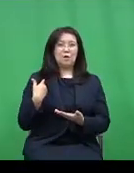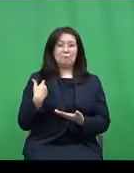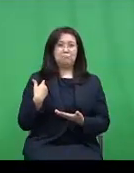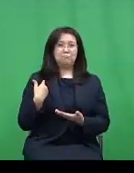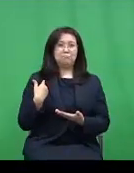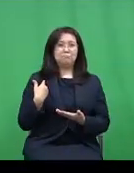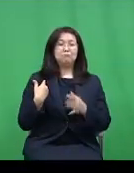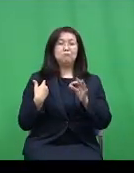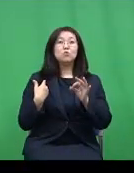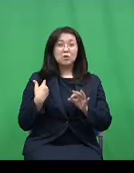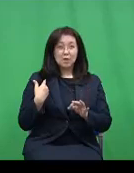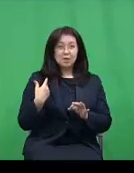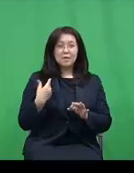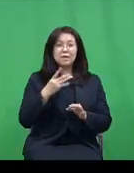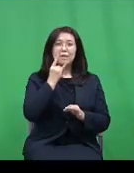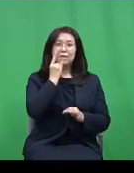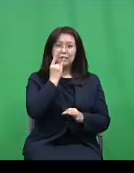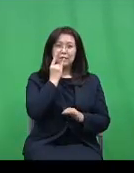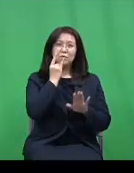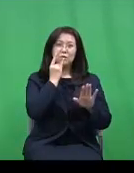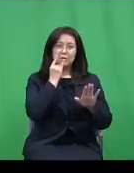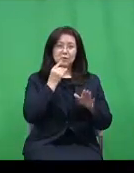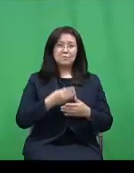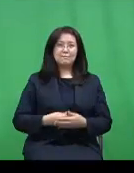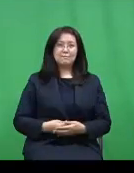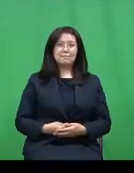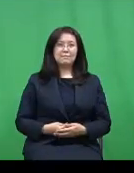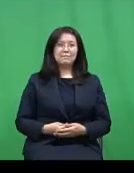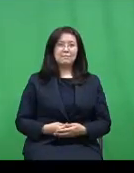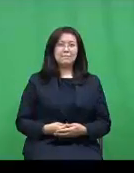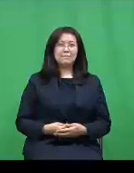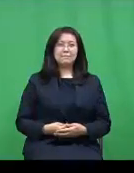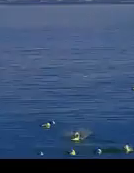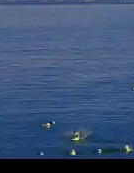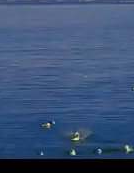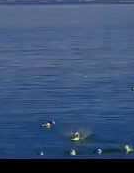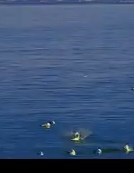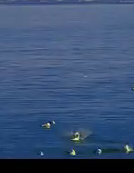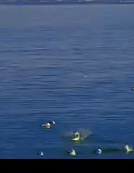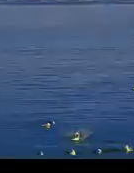していると、こういうことであります。 他いかがでしょうか。